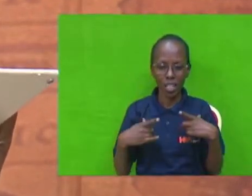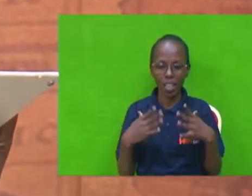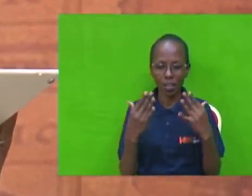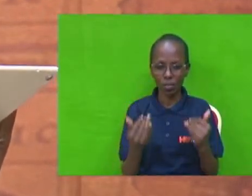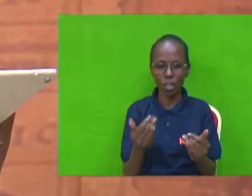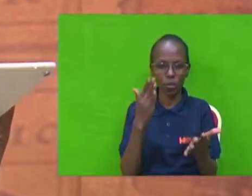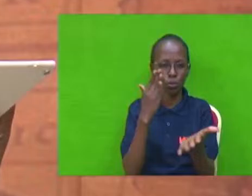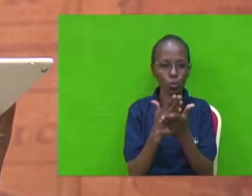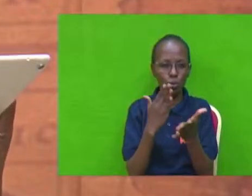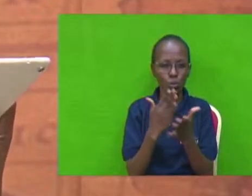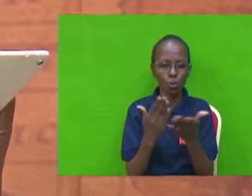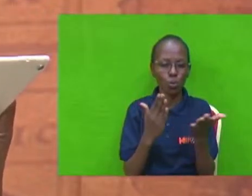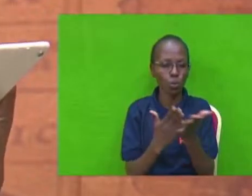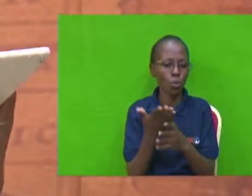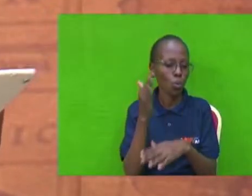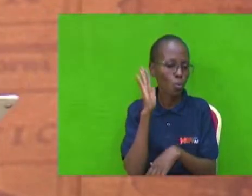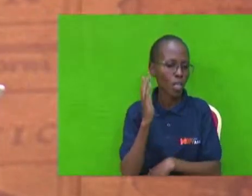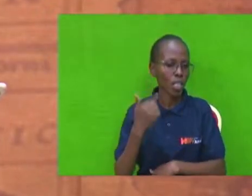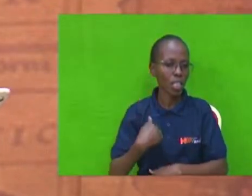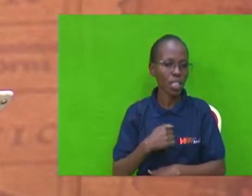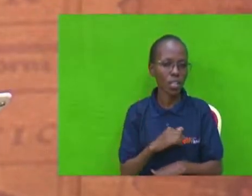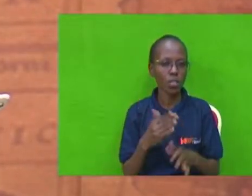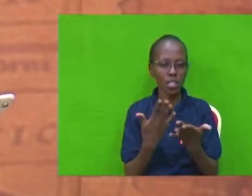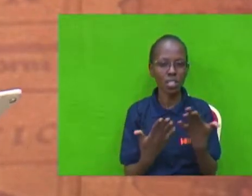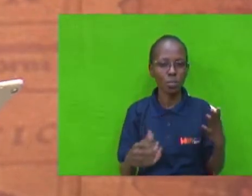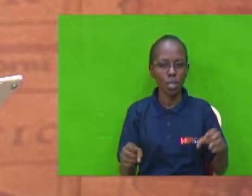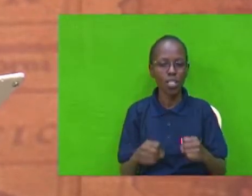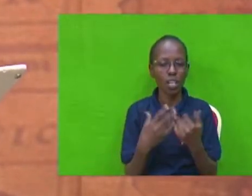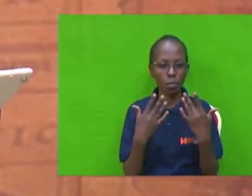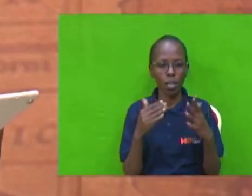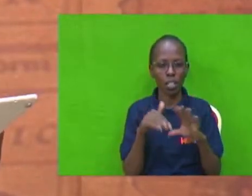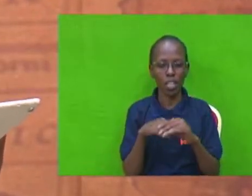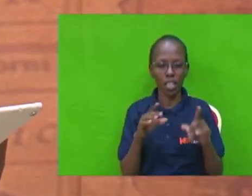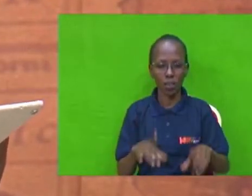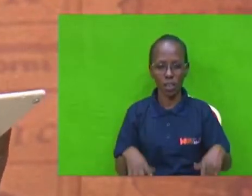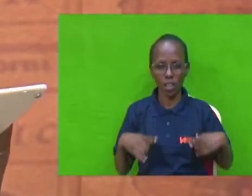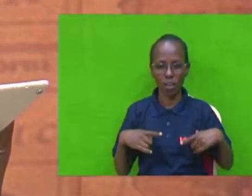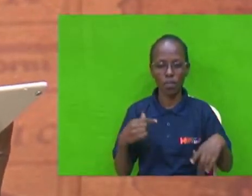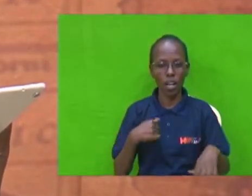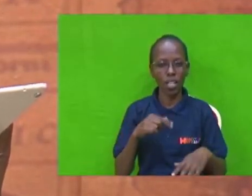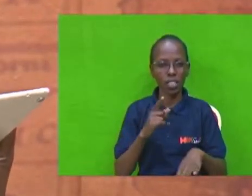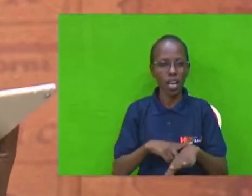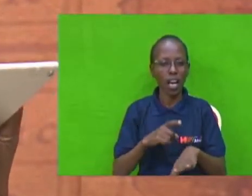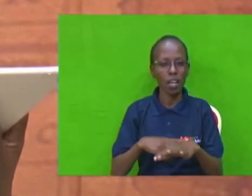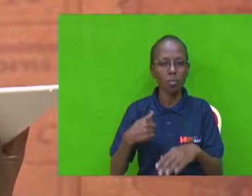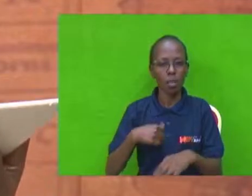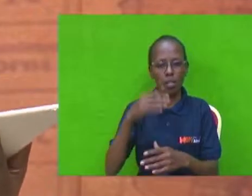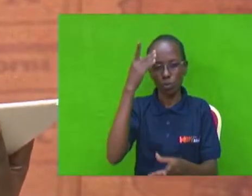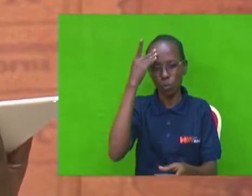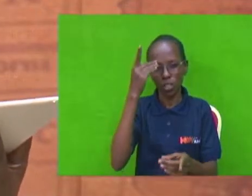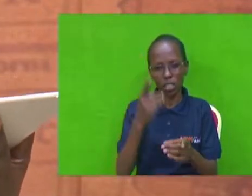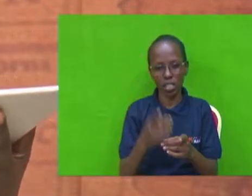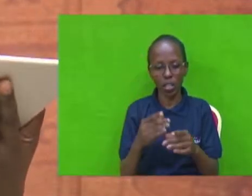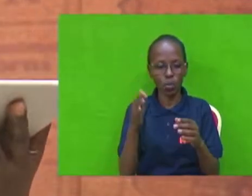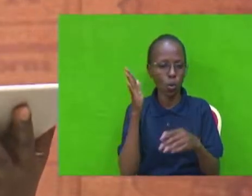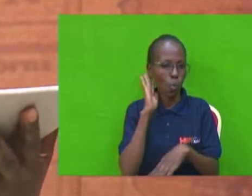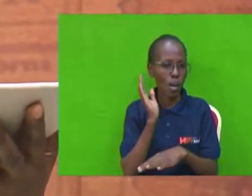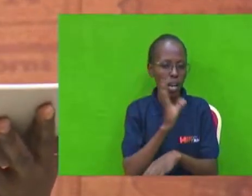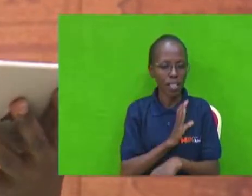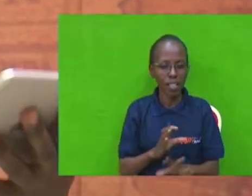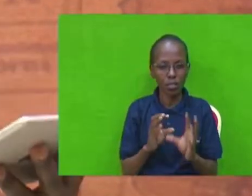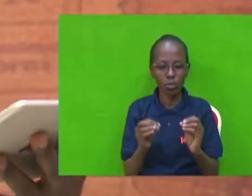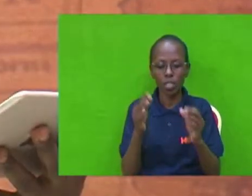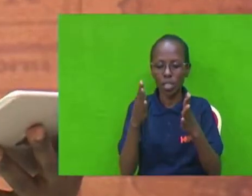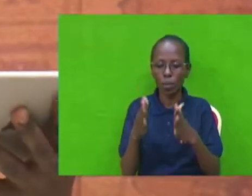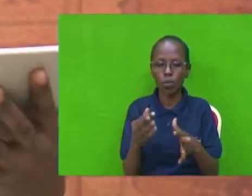kumbe katika kutii kwetu kuna kitu kinatendeka. Tukiamua kwamba hatutamtii Kristo, kuna yule